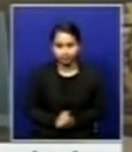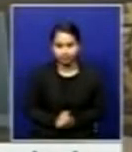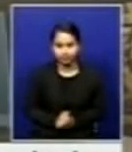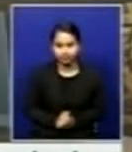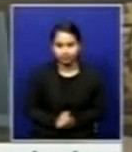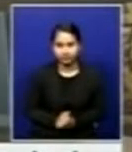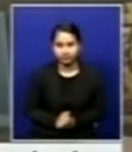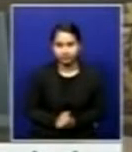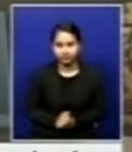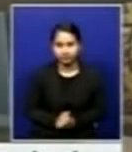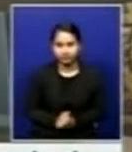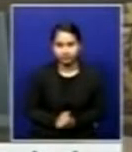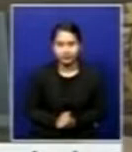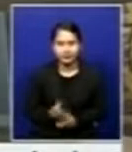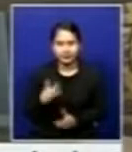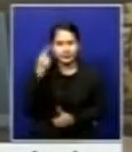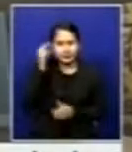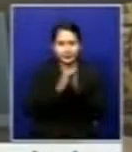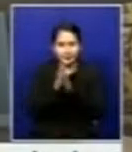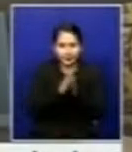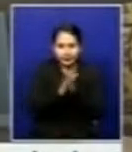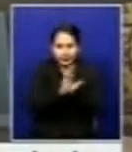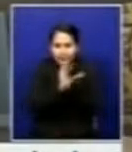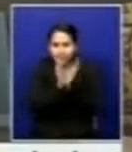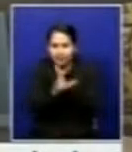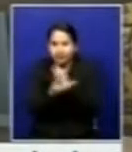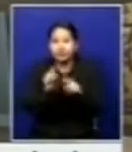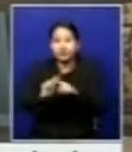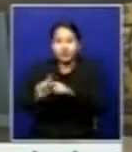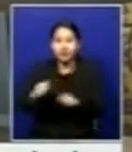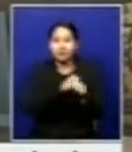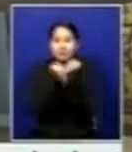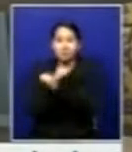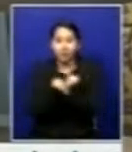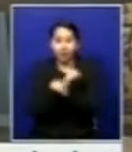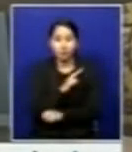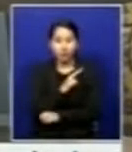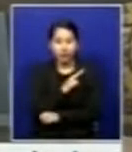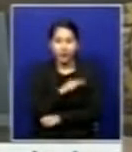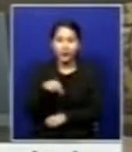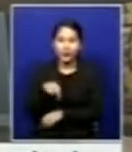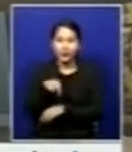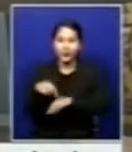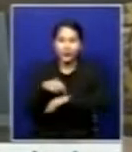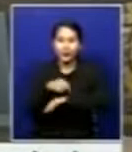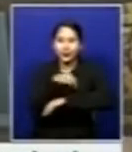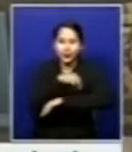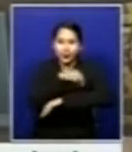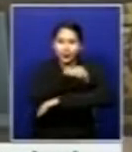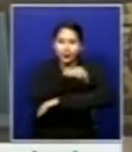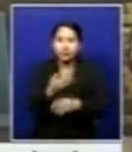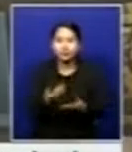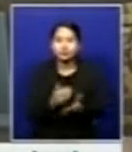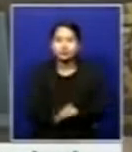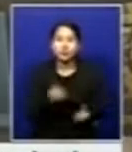Appropriate Technology พยายามดัดแปลงทุกอย่างให้มันเหมาะสมเพื่อป้องกันตัวเองก็เดินฝ่าดงเขาเข้า